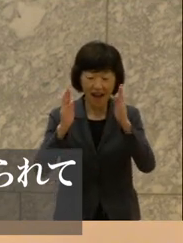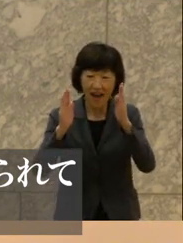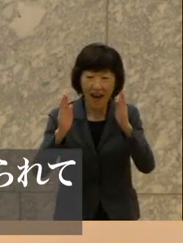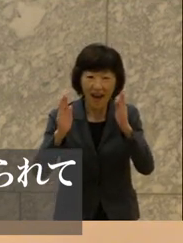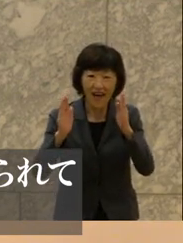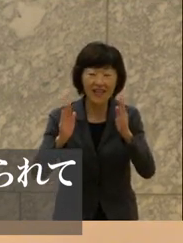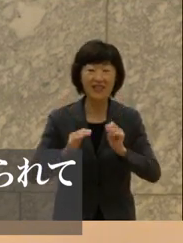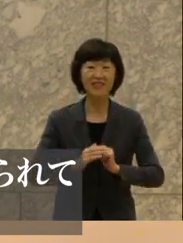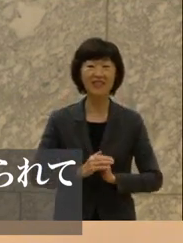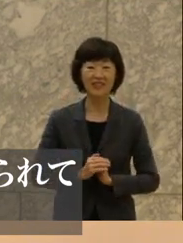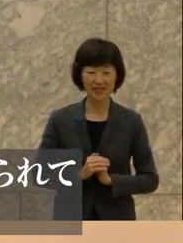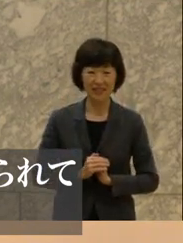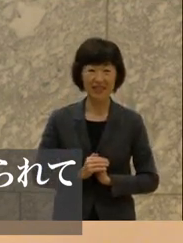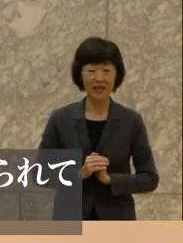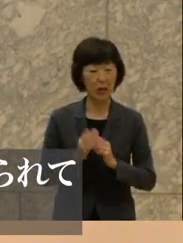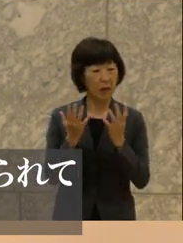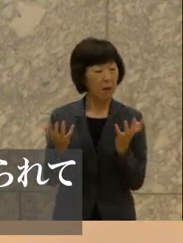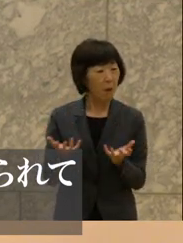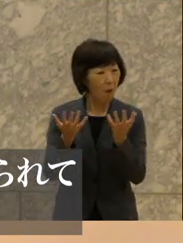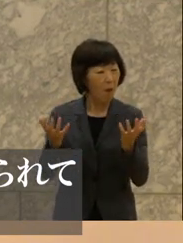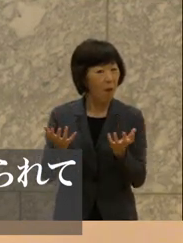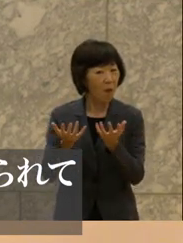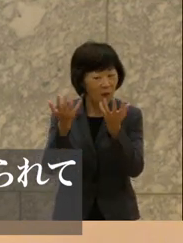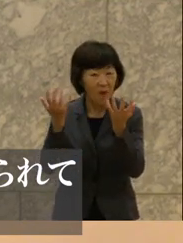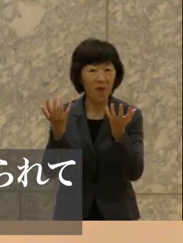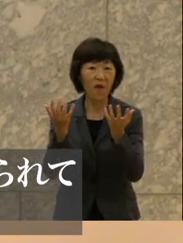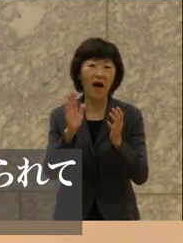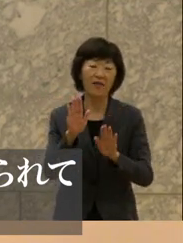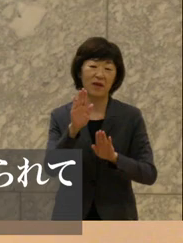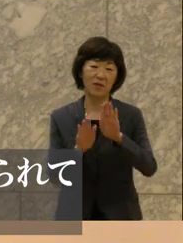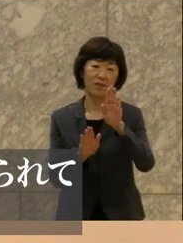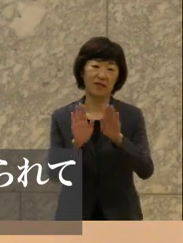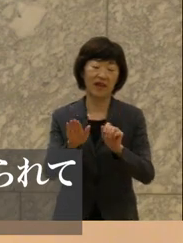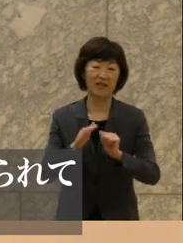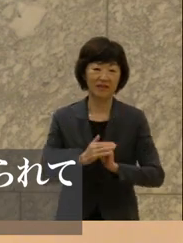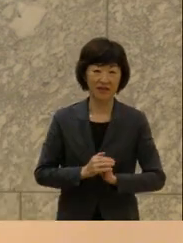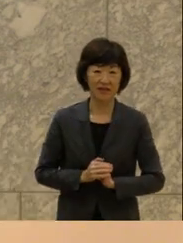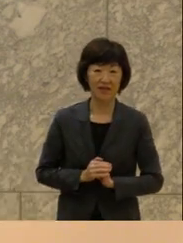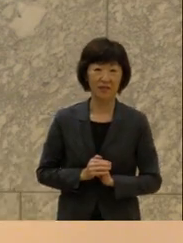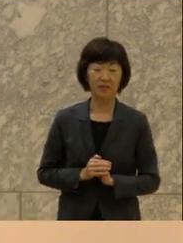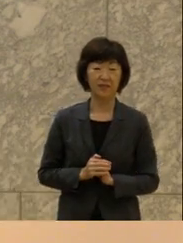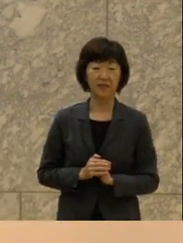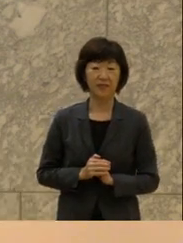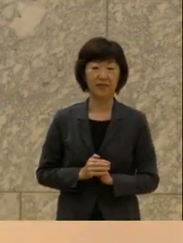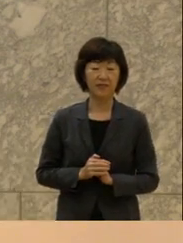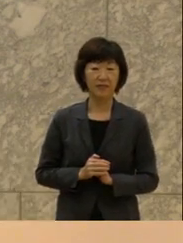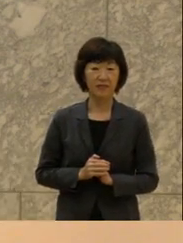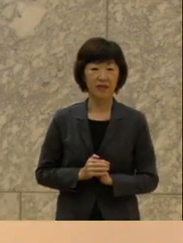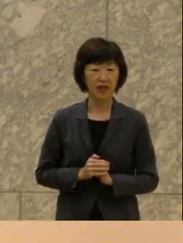大会世界最高峰のアスリートの皆さんが本当に躍動しておられて大変な盛り上がりを見せてくれていましたちょっと暑かったですけどね